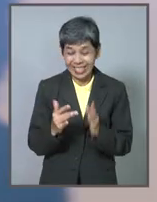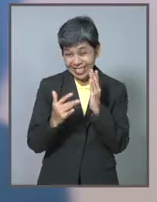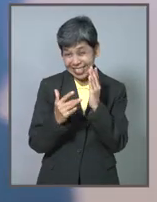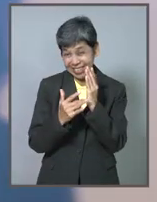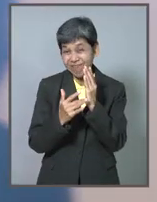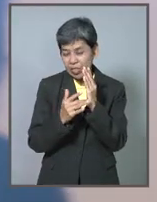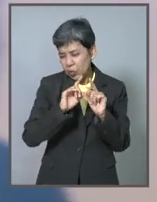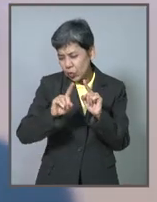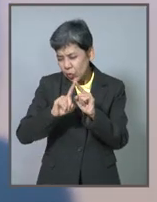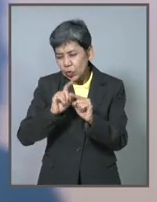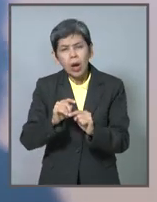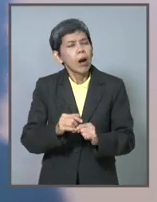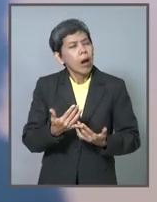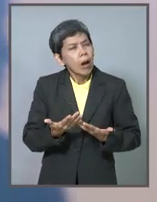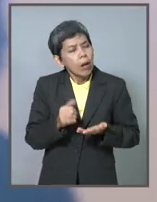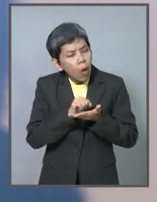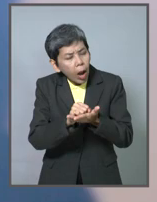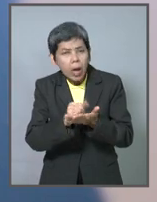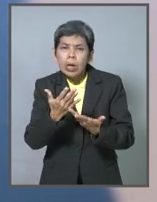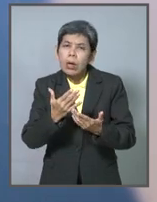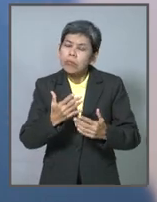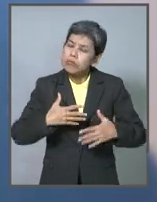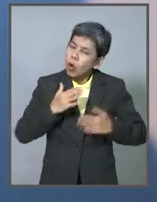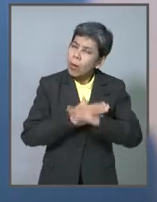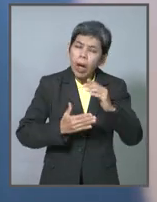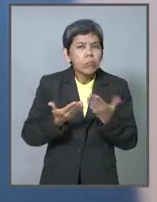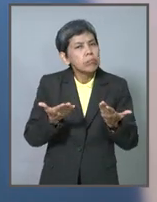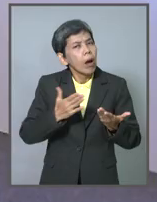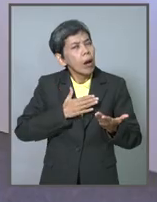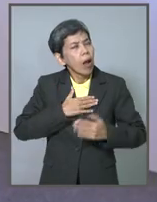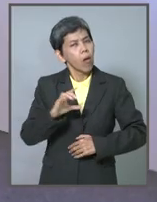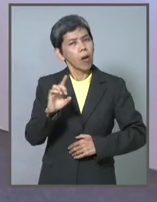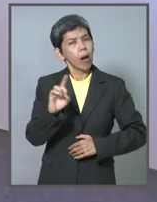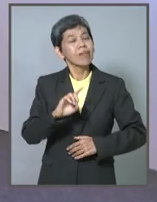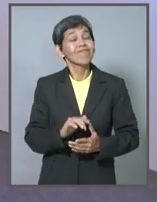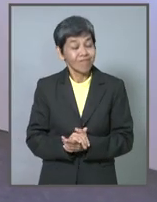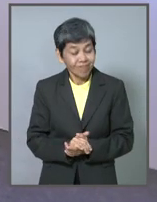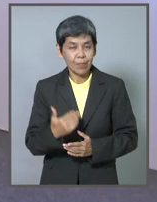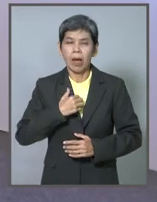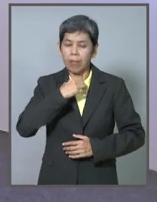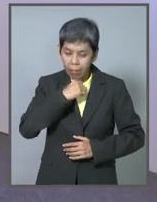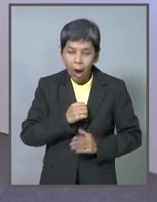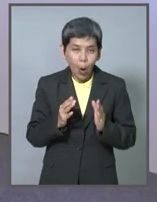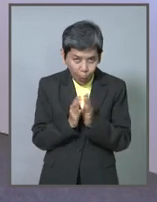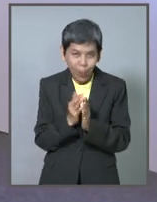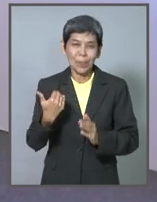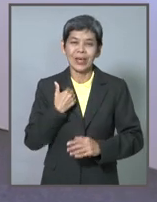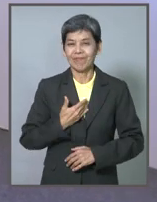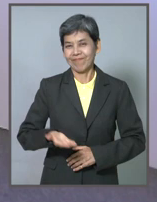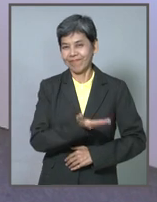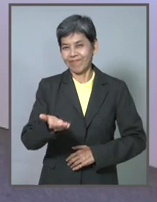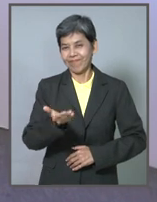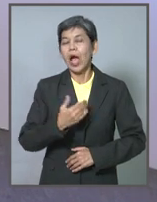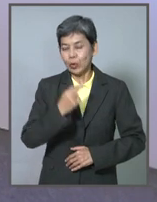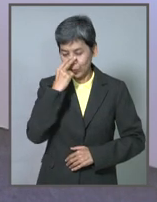แล้วเทคโนโลยีเหล่านี้เนี่ยก็ให้ความสะดวกสบายกับผู้คนพิการอย่างเราๆได้อย่างไรนะฮะรวมไปถึงผู้สูงอายุด้วยนะฮะเดี๋ยวผ